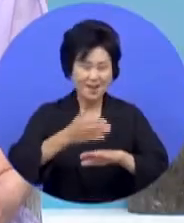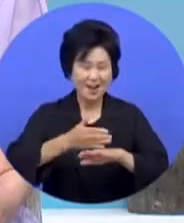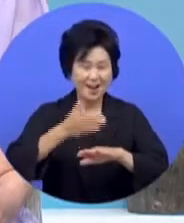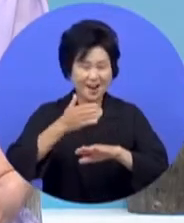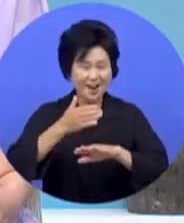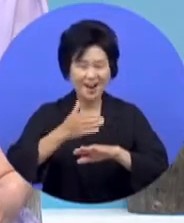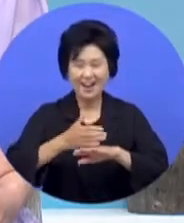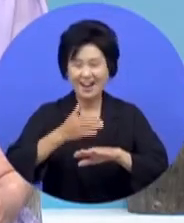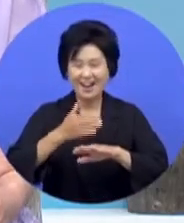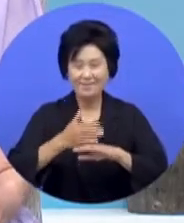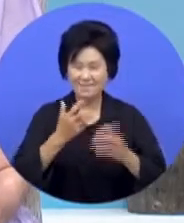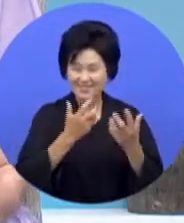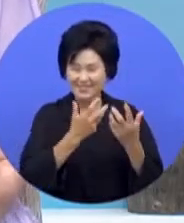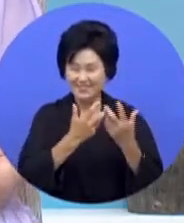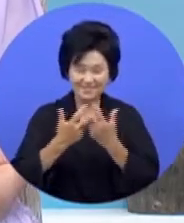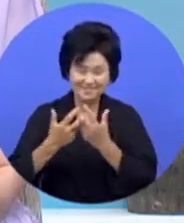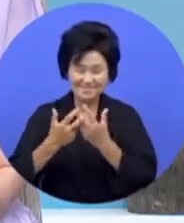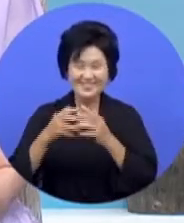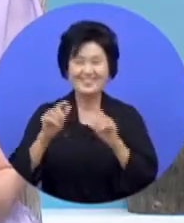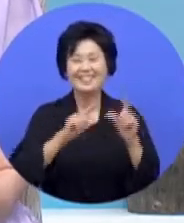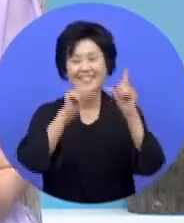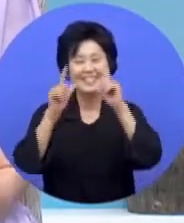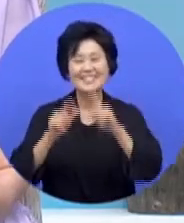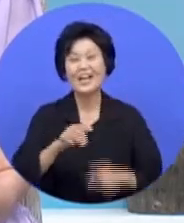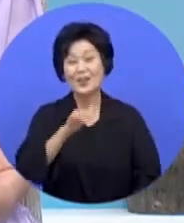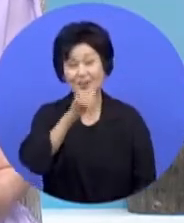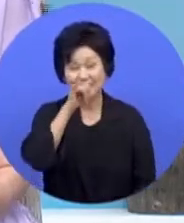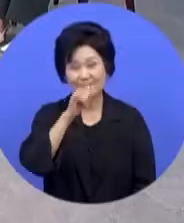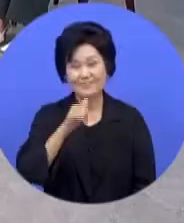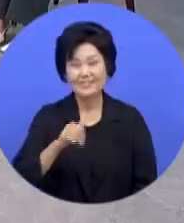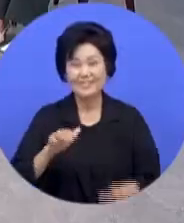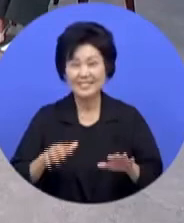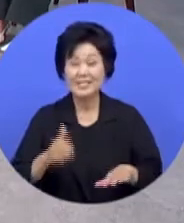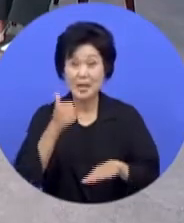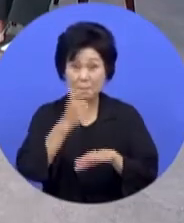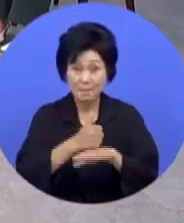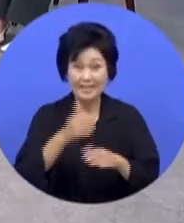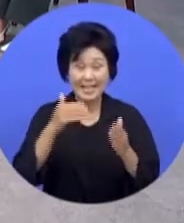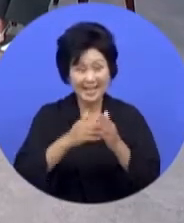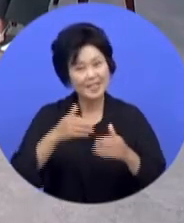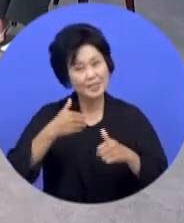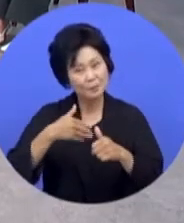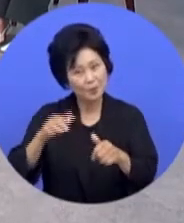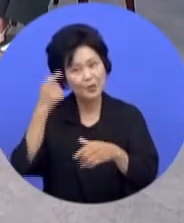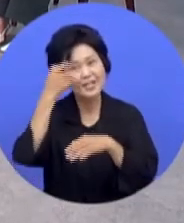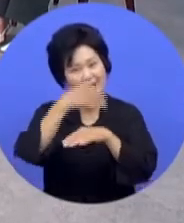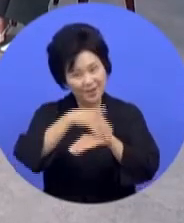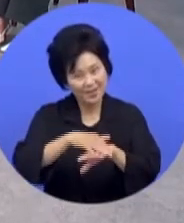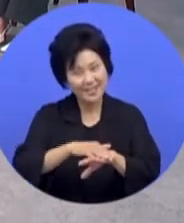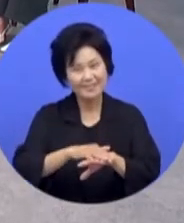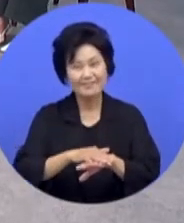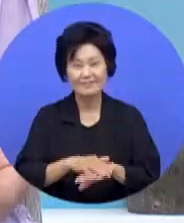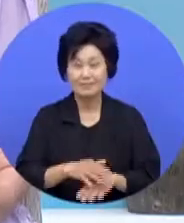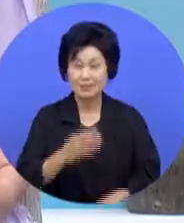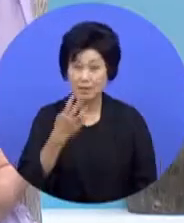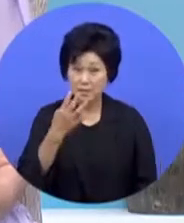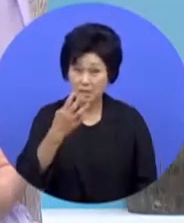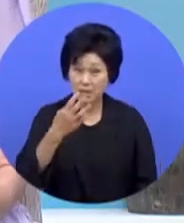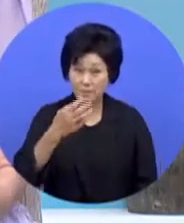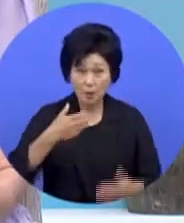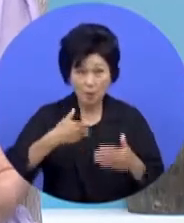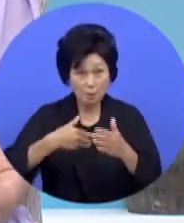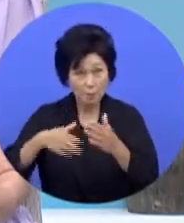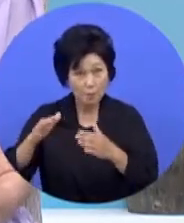내년에 막내까지? 네, 막내까지. 막내까지. 네. 네. 네. 네. 감사합니다. 목사님, 세 명 가면 장학금 받나요? 예, 장학 혜택이 있습니다. 아,